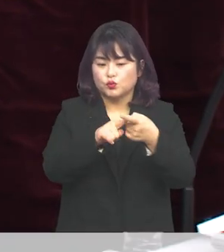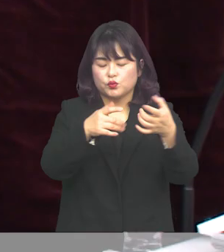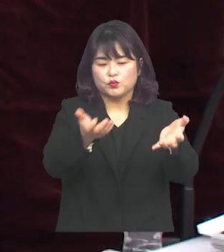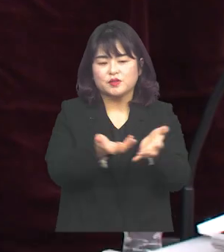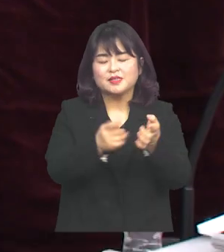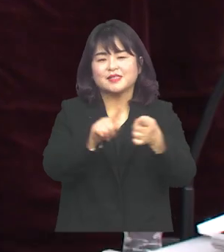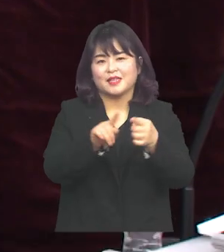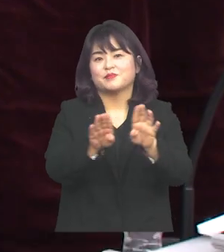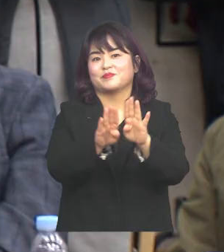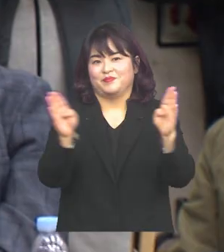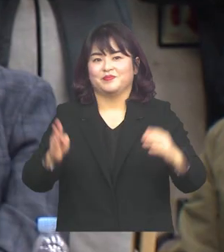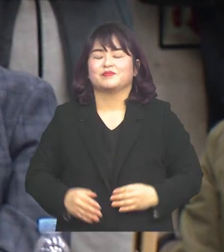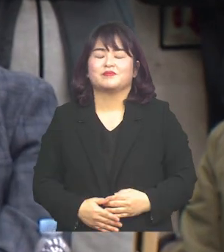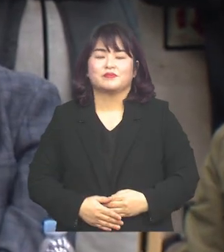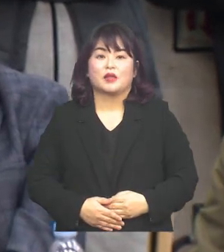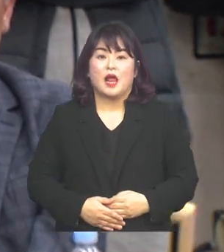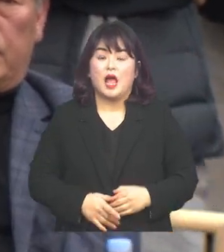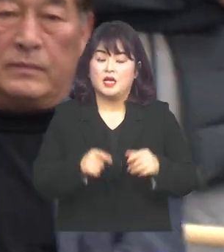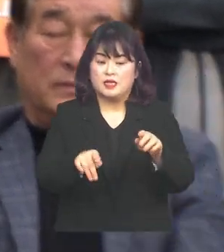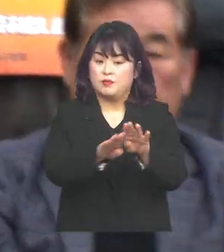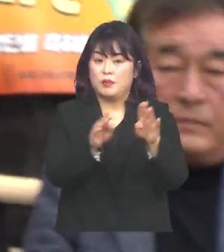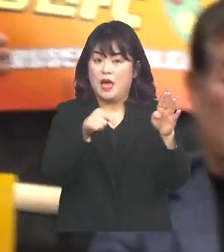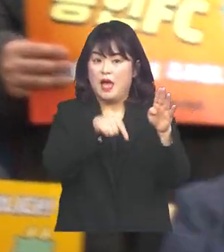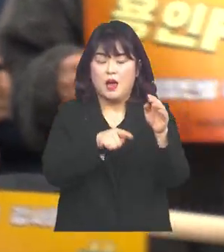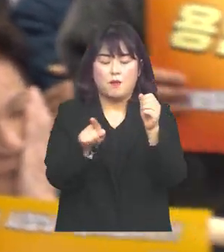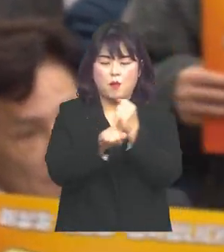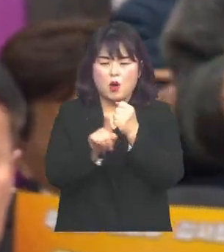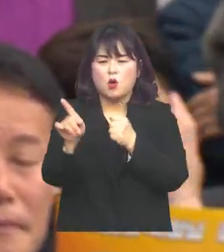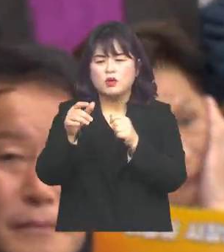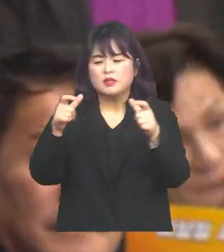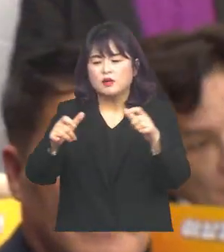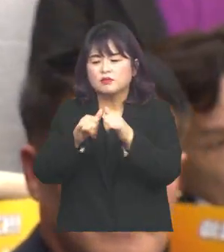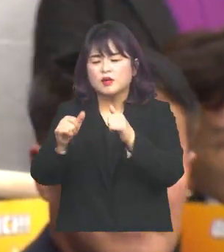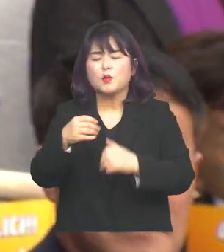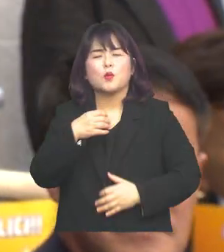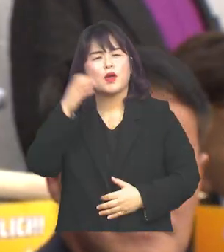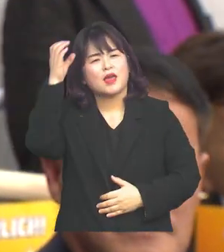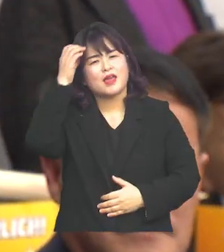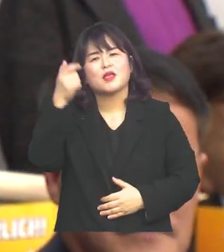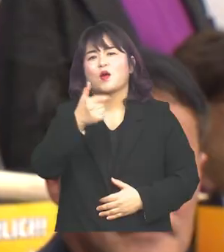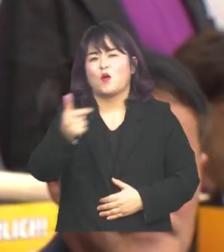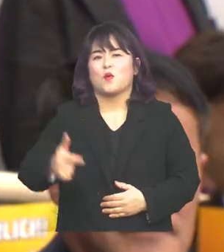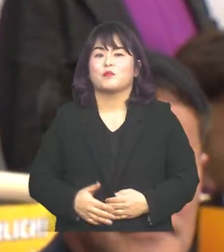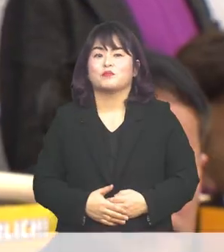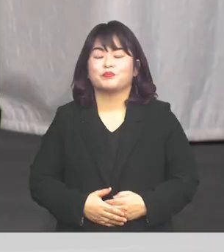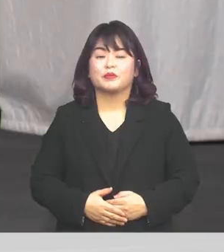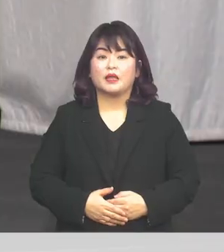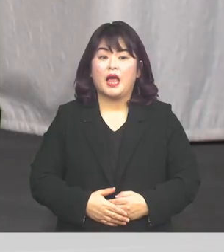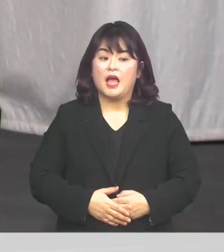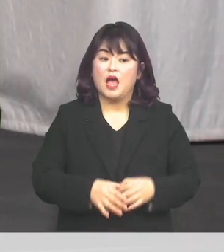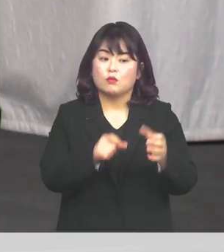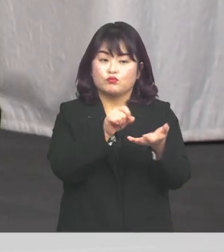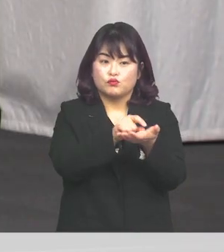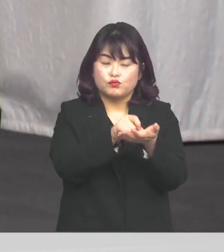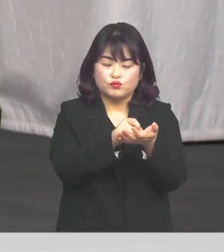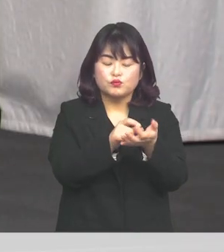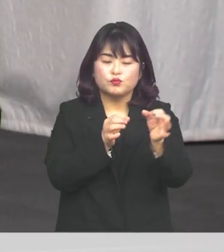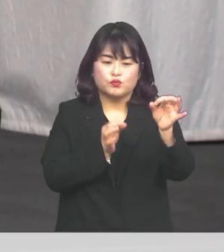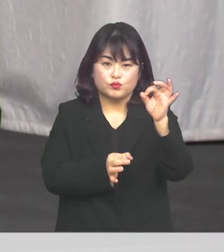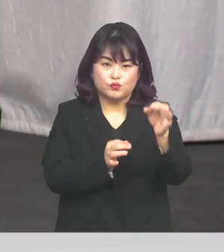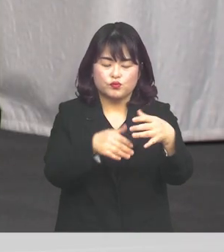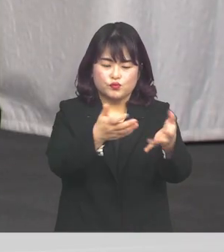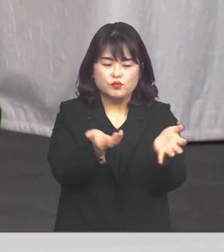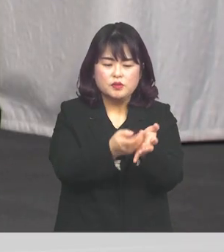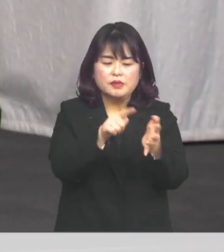됐습니다. 프로축구단 창단에 대해 시민들도 기대감을 표했습니다. 이렇게 프로축구가 창단이